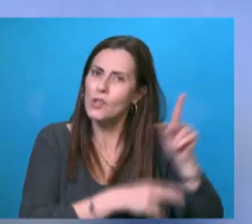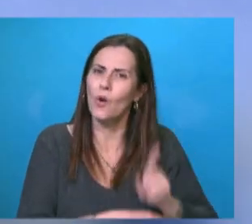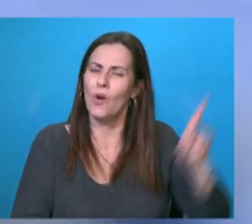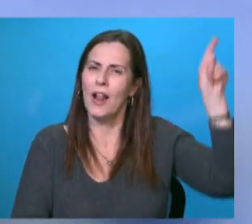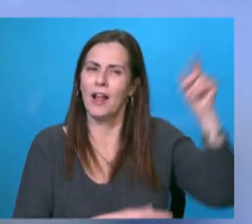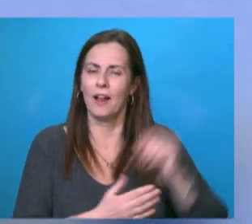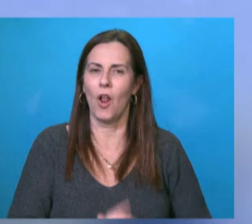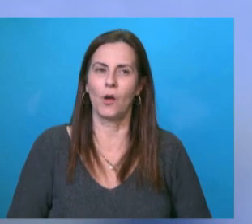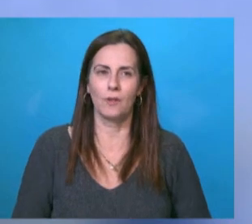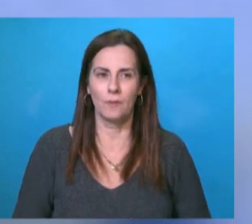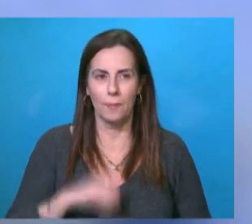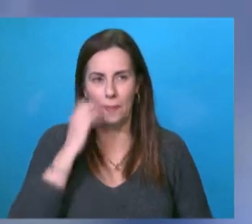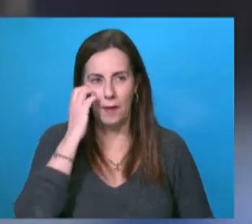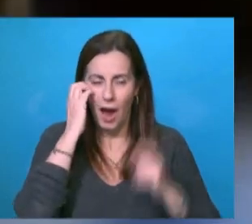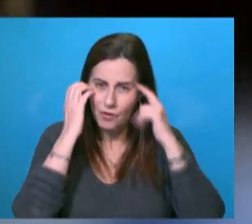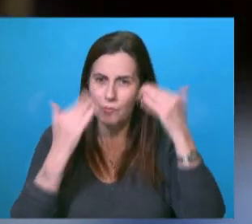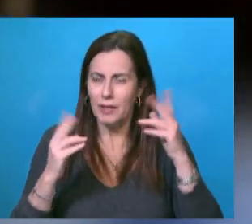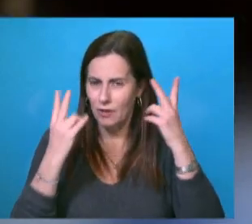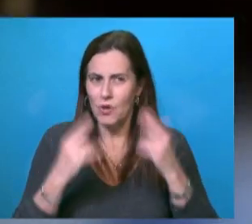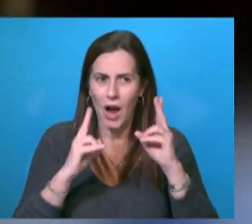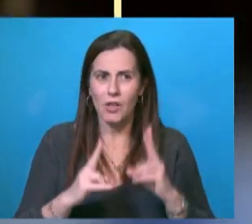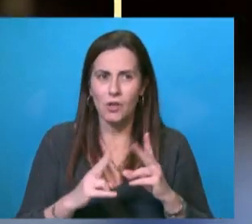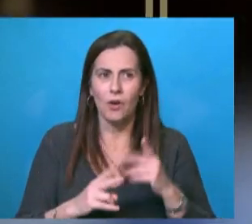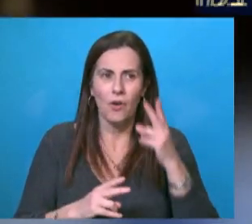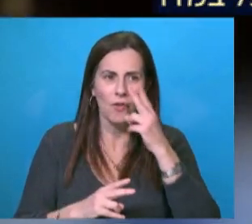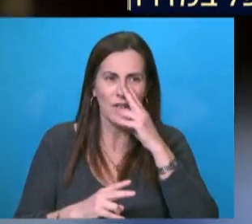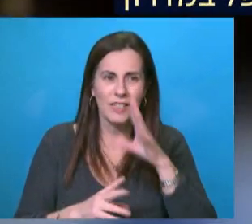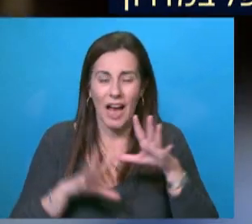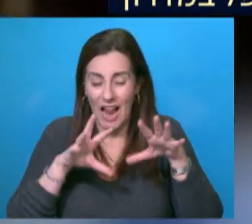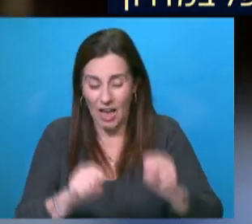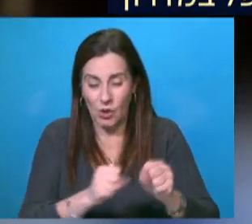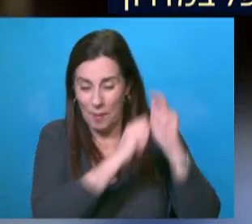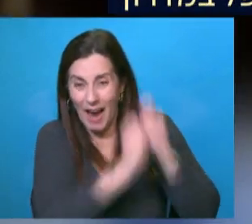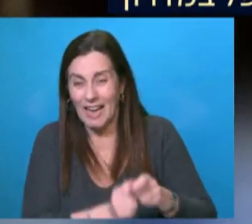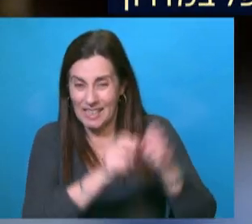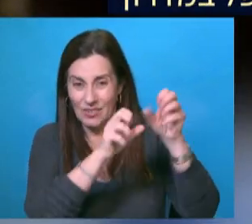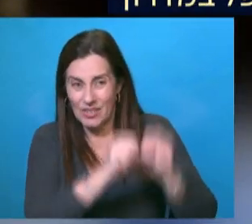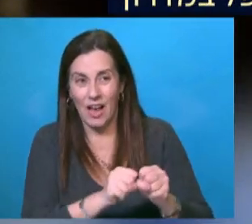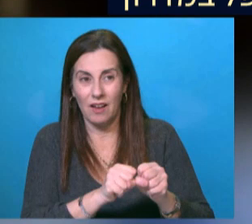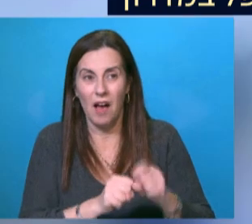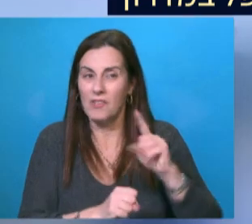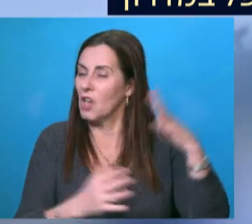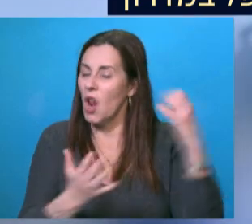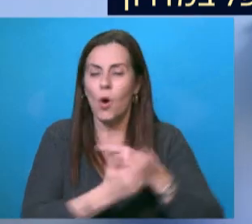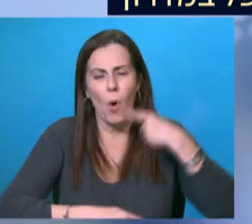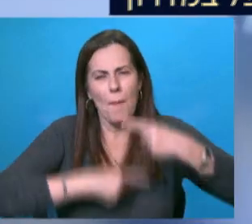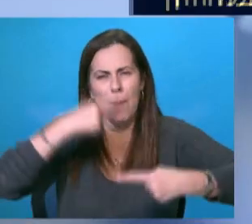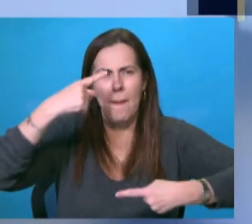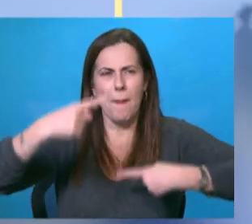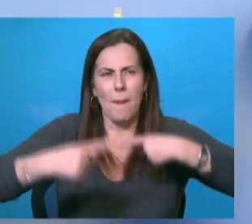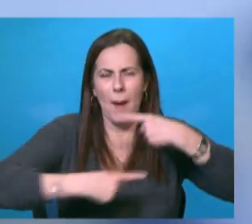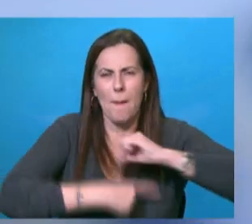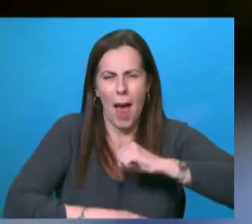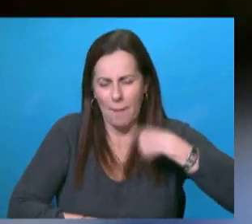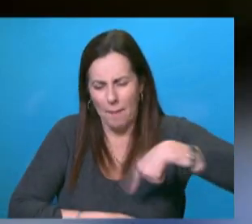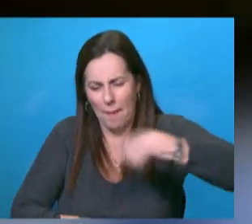He thought he's going to stop somewhere and he was trying to arrest the fall with his ex. But it just didn't happen because he was rolling so fast. I